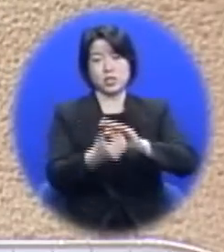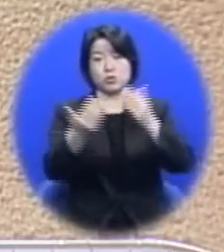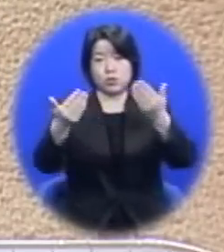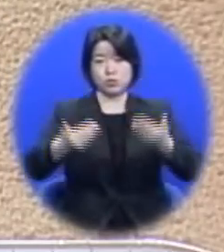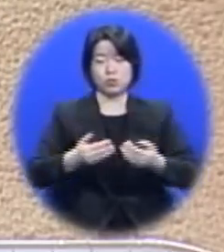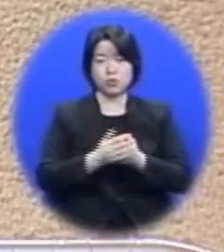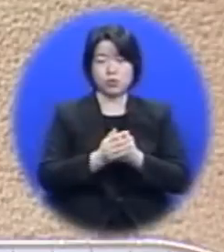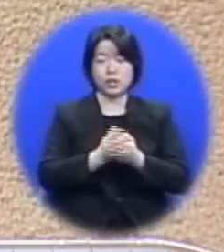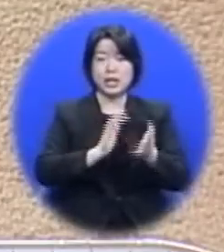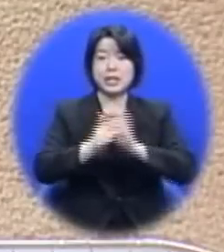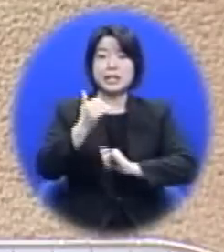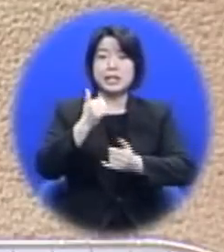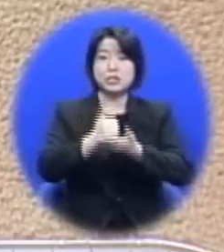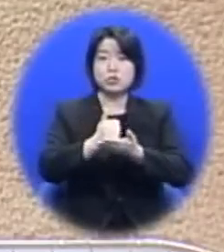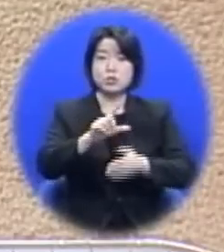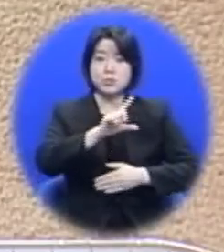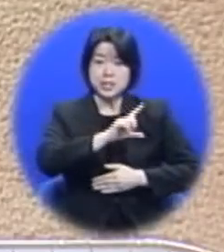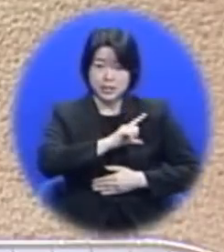예수님의 이름에는